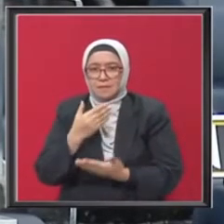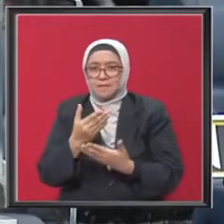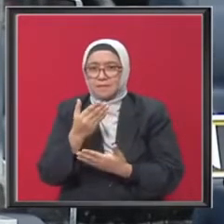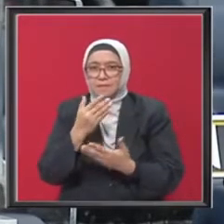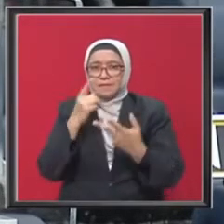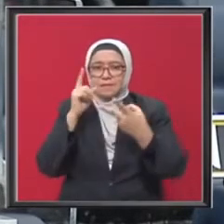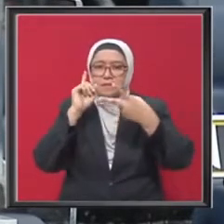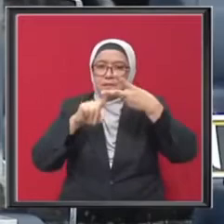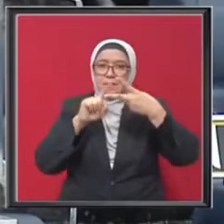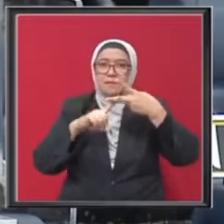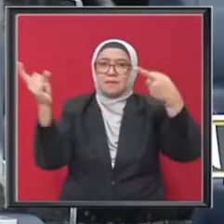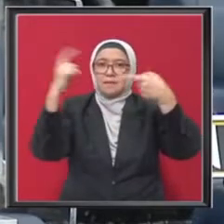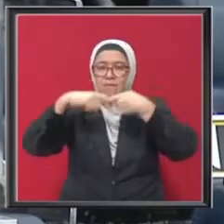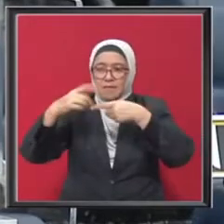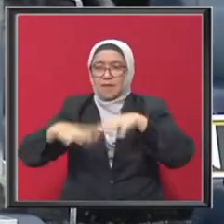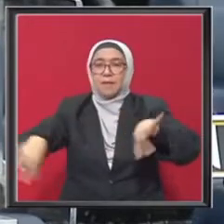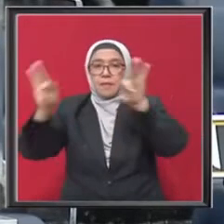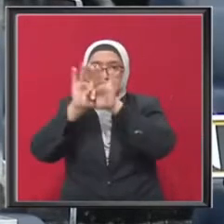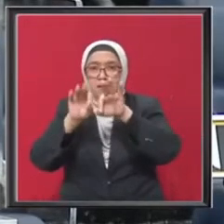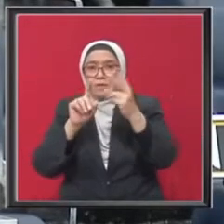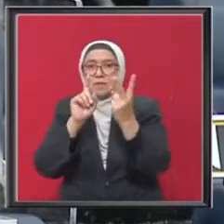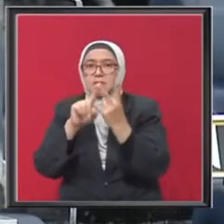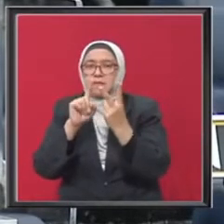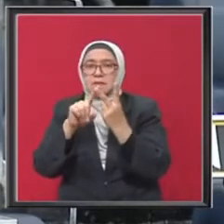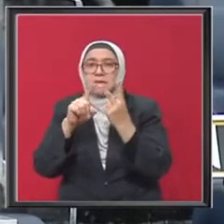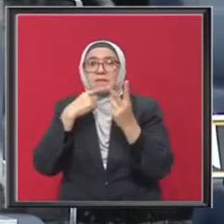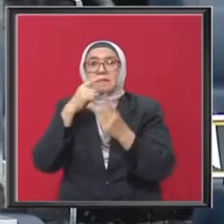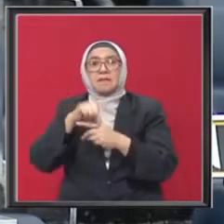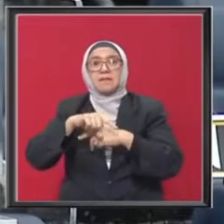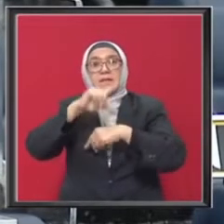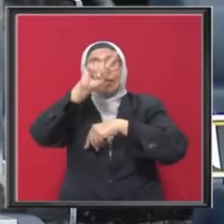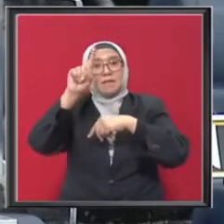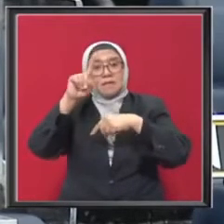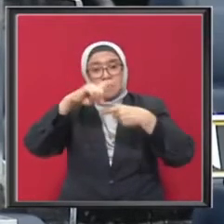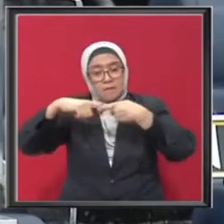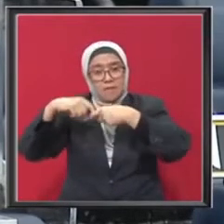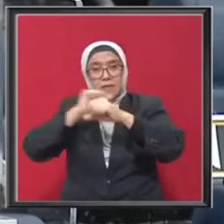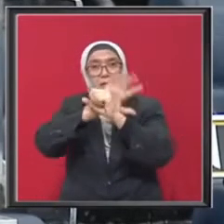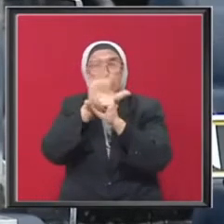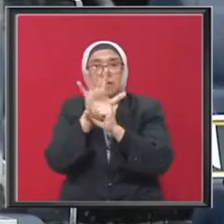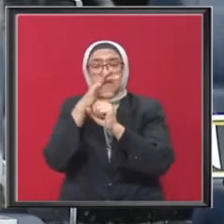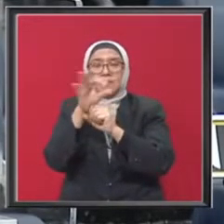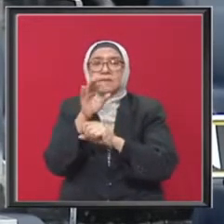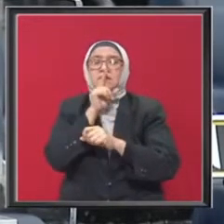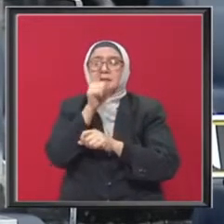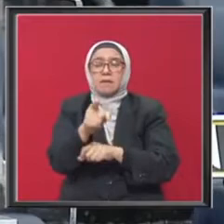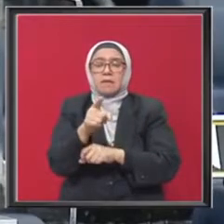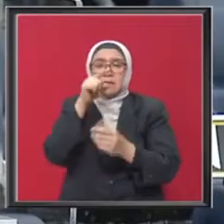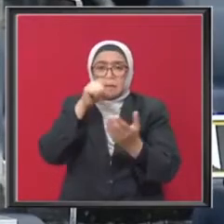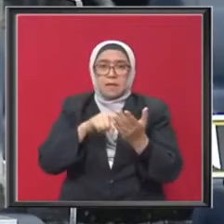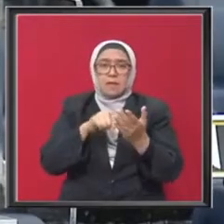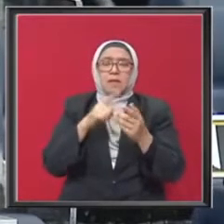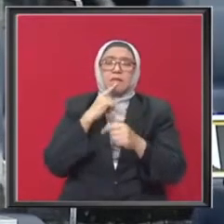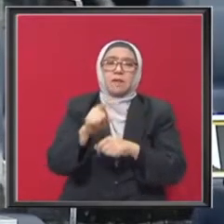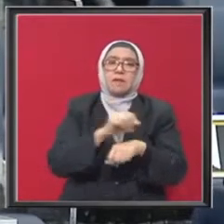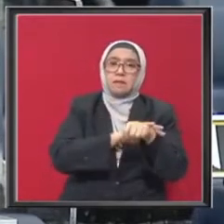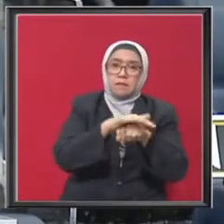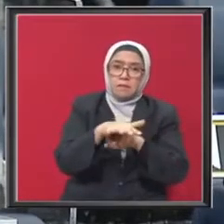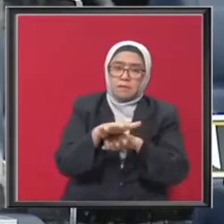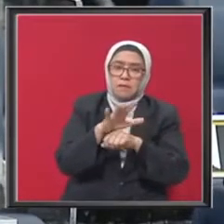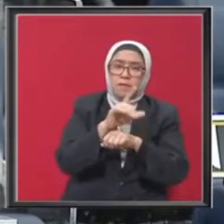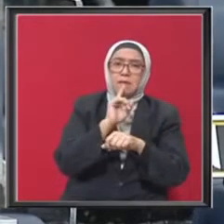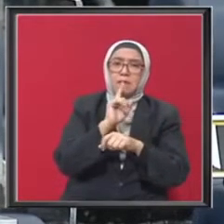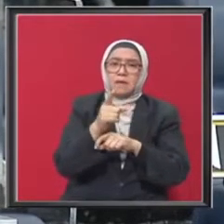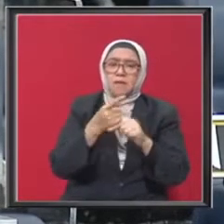dalam kaitannya kopi-kopi ini meninggalkan kesan dan salah satu yang memang ditanya-tanya oleh Pembina bola sepak di atas ada di luasannya adalah berkaitan